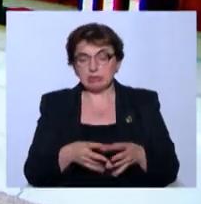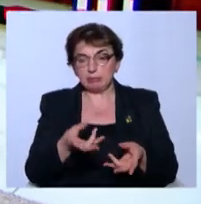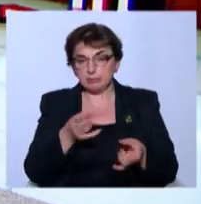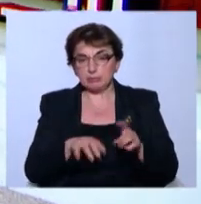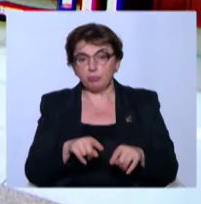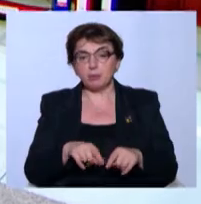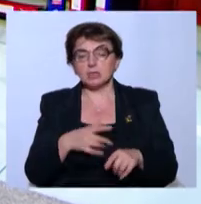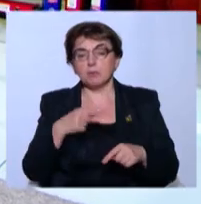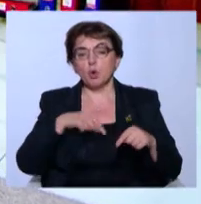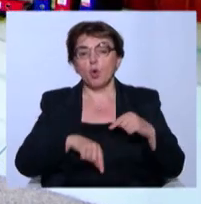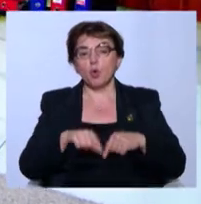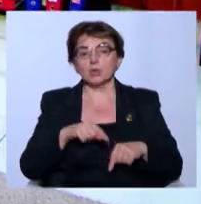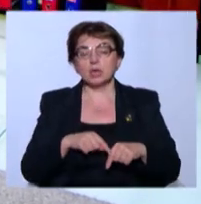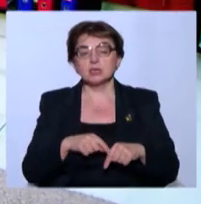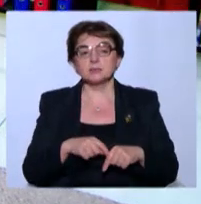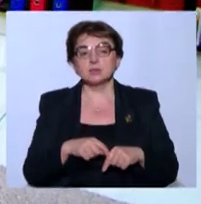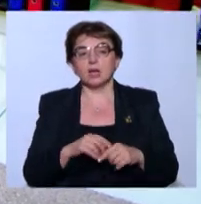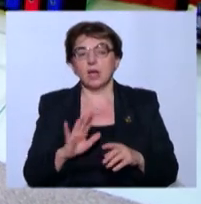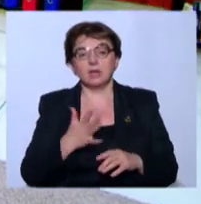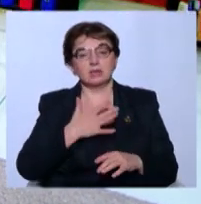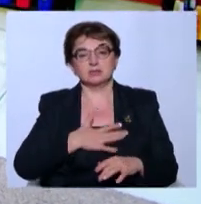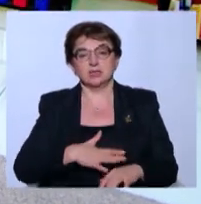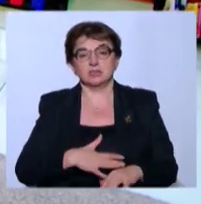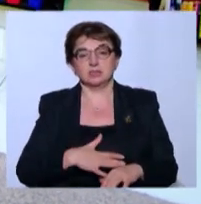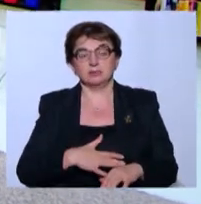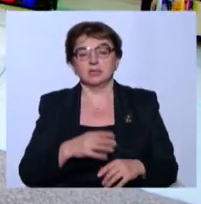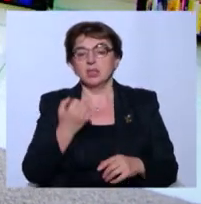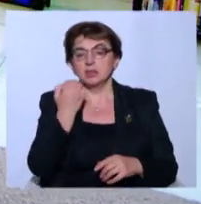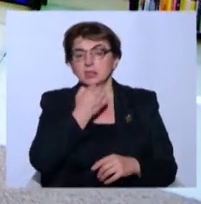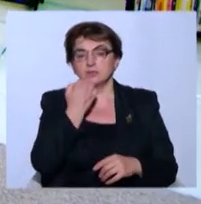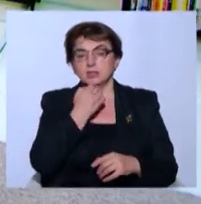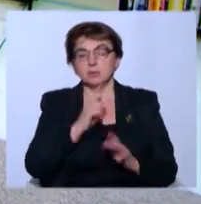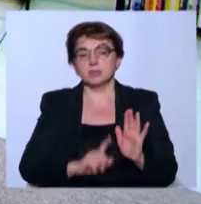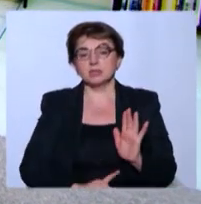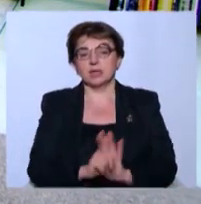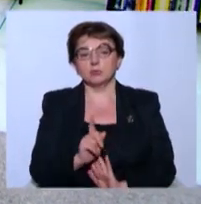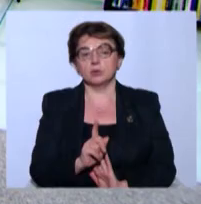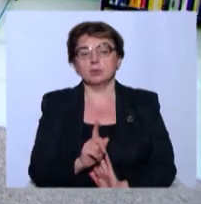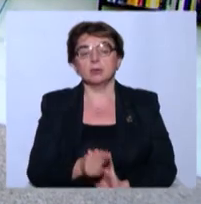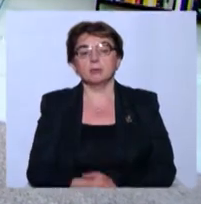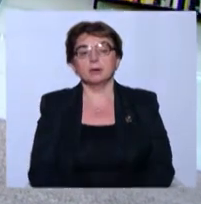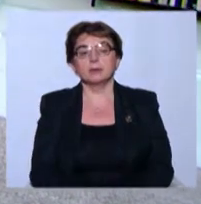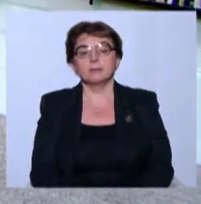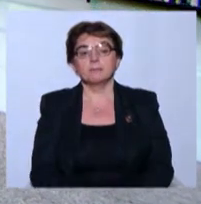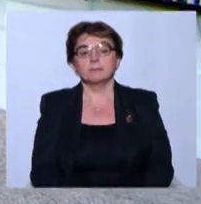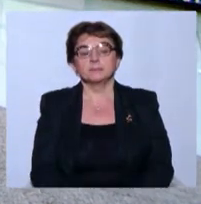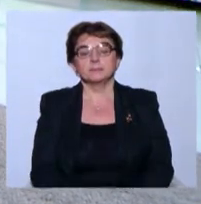და ამ დროს ორგანიზმისათვის არასასურველი ნივთიერებები წარმოიქმნება.